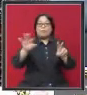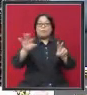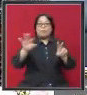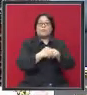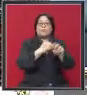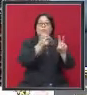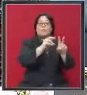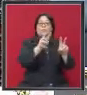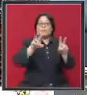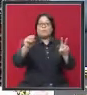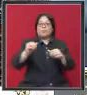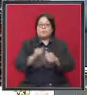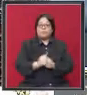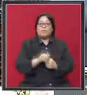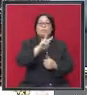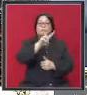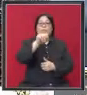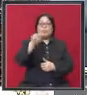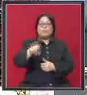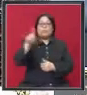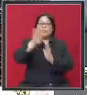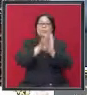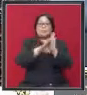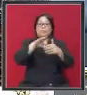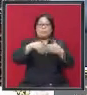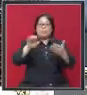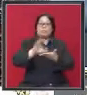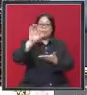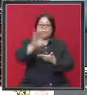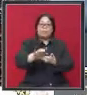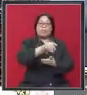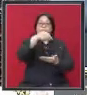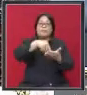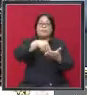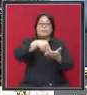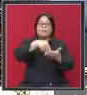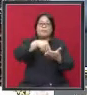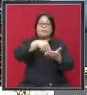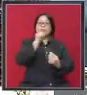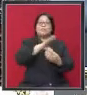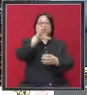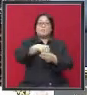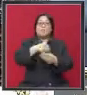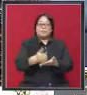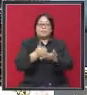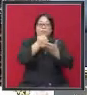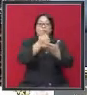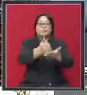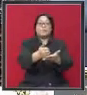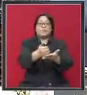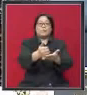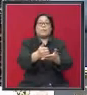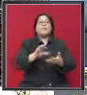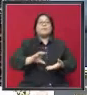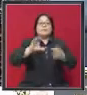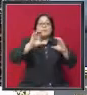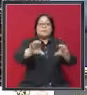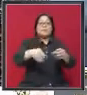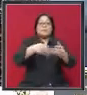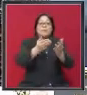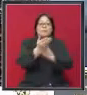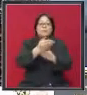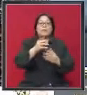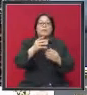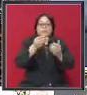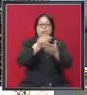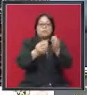tahun 2020, sejumlah RM20.1 bilion diperuntukkan dan jumlah ini sebenarnya tidak termasuk bantuan-bantuan yang disalurkan melalui